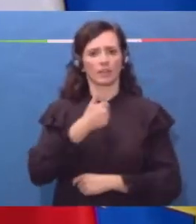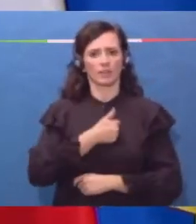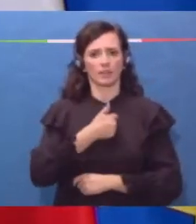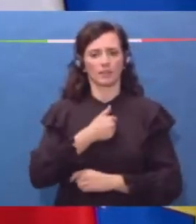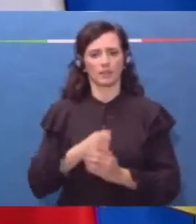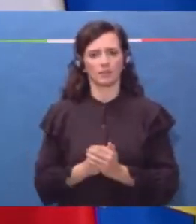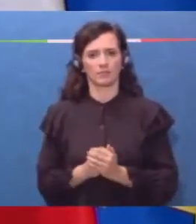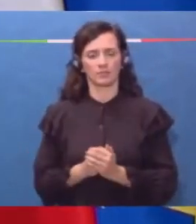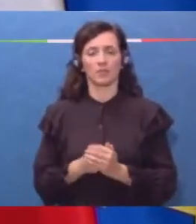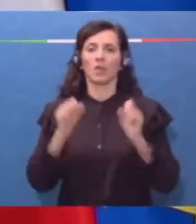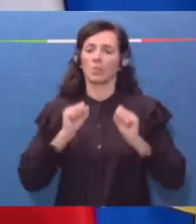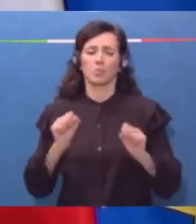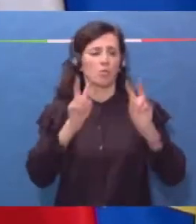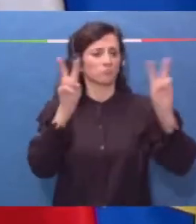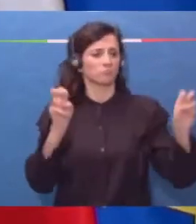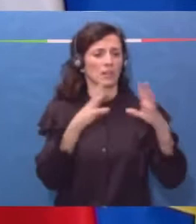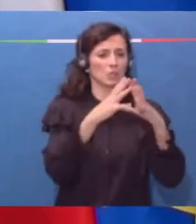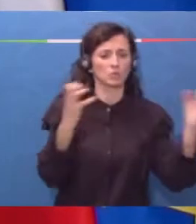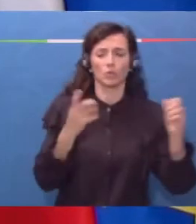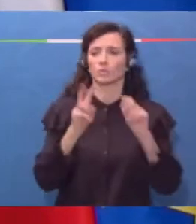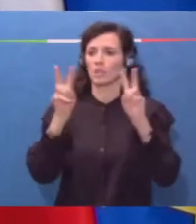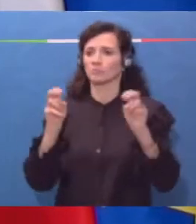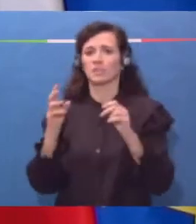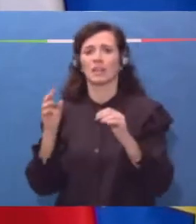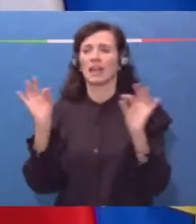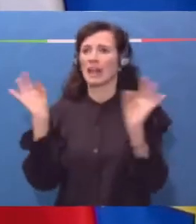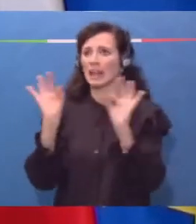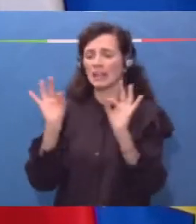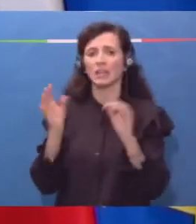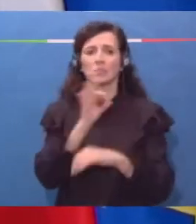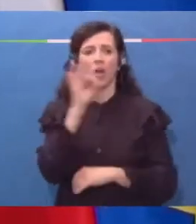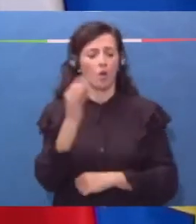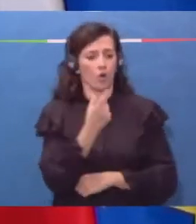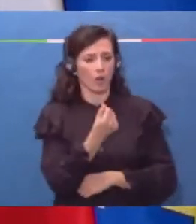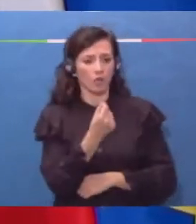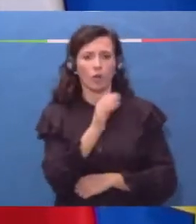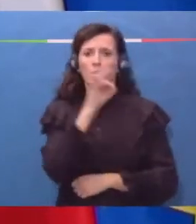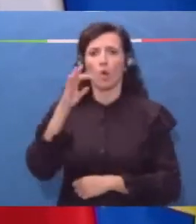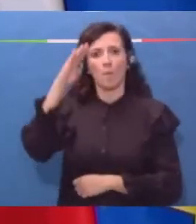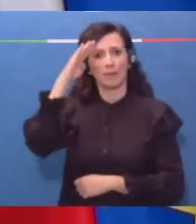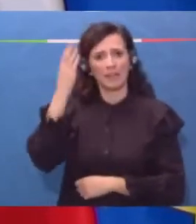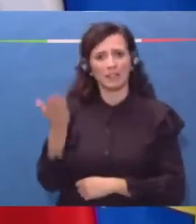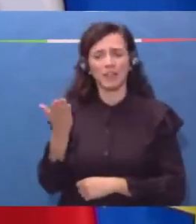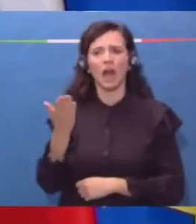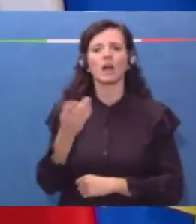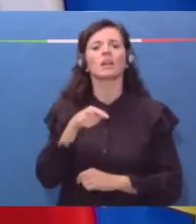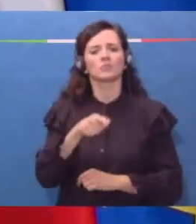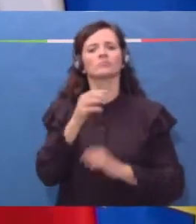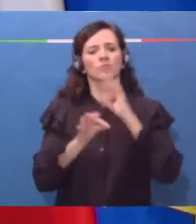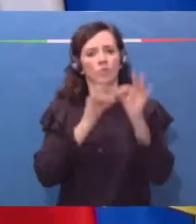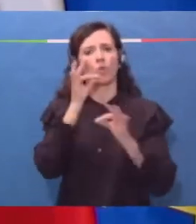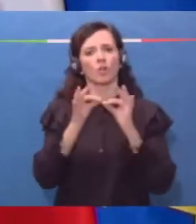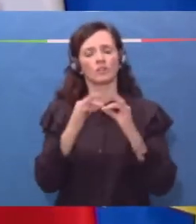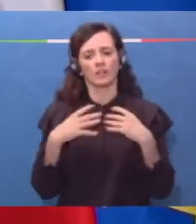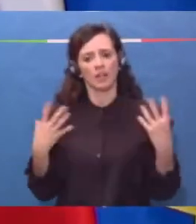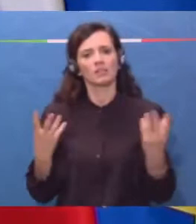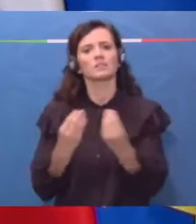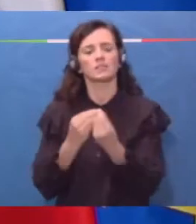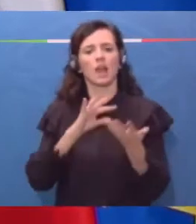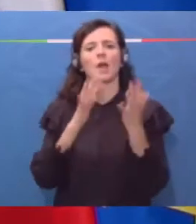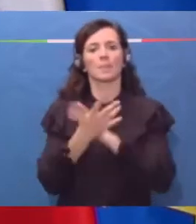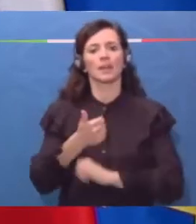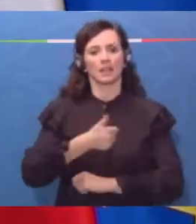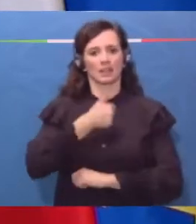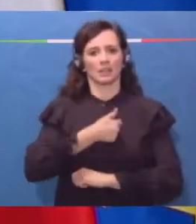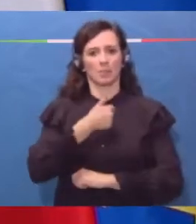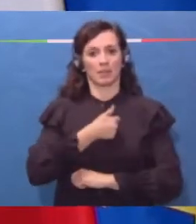dei temi industriali, climatici, tecnologici o militari. Significa costruire una maggiore indipendenza